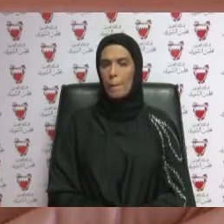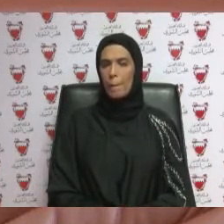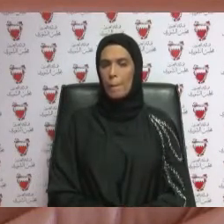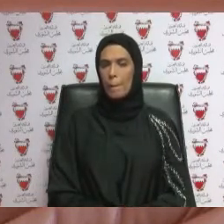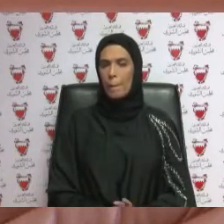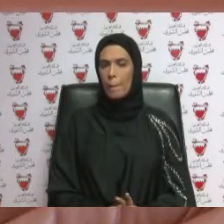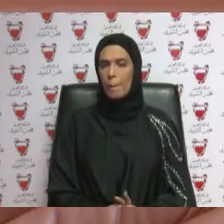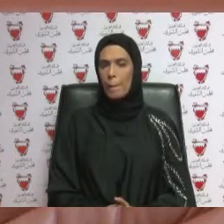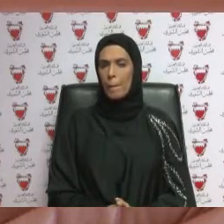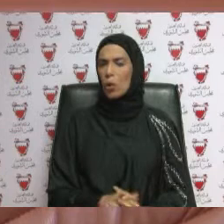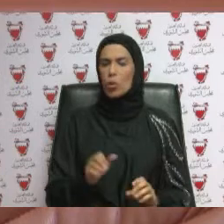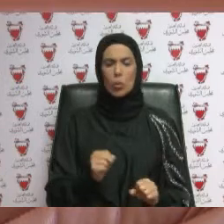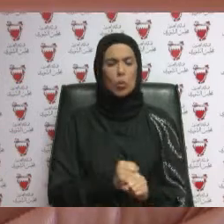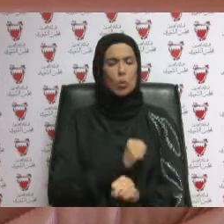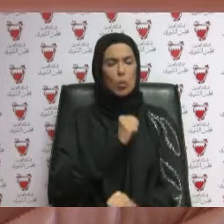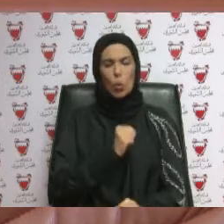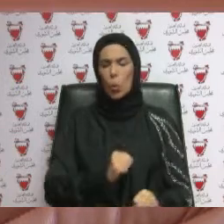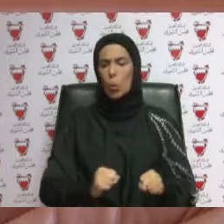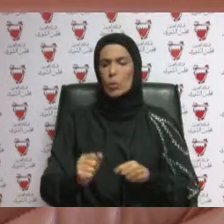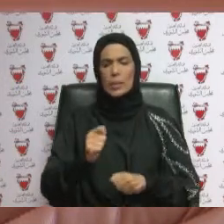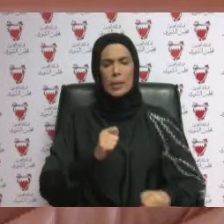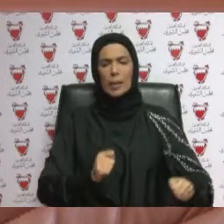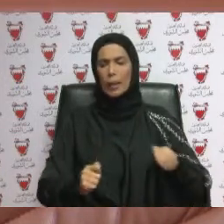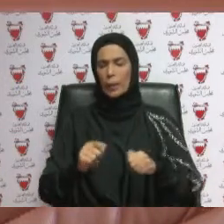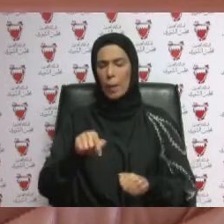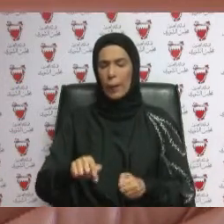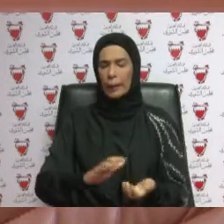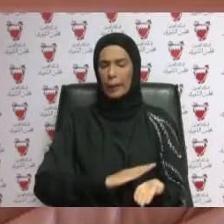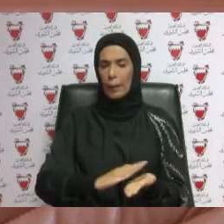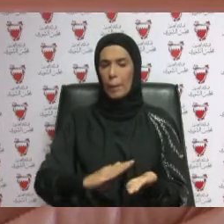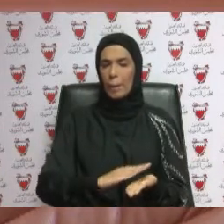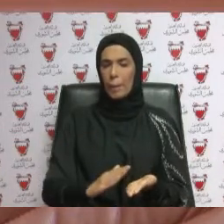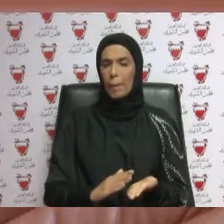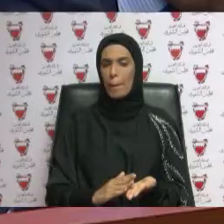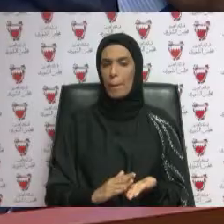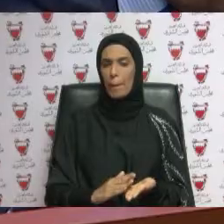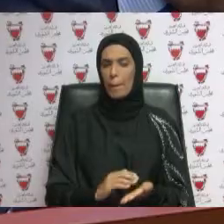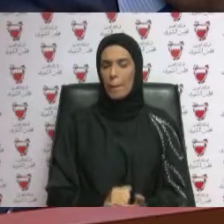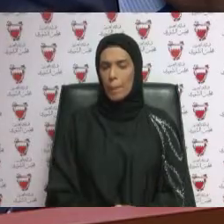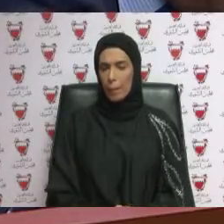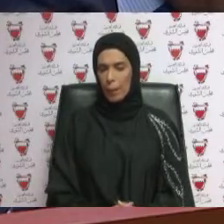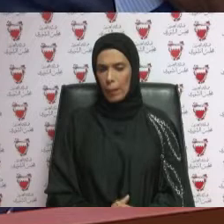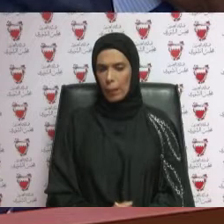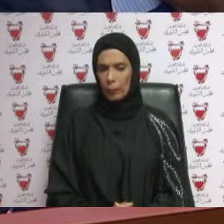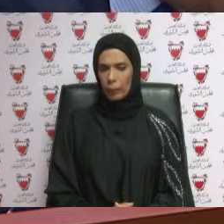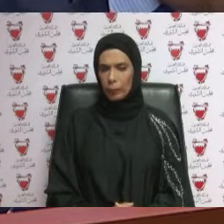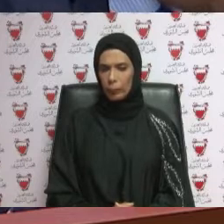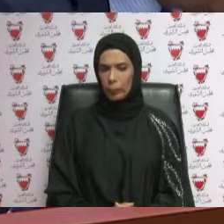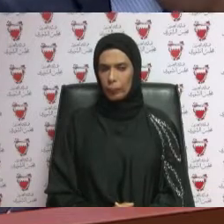عن الاستخدامات أو الاستعمالات المختلفة للأرض. المادة التي تتحدث عن